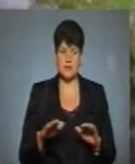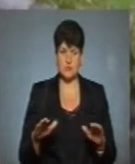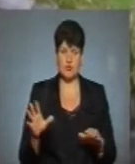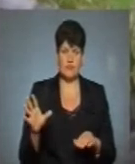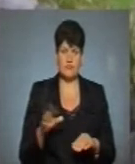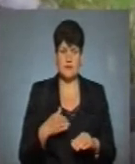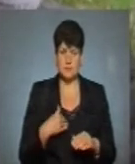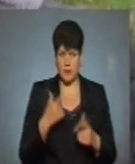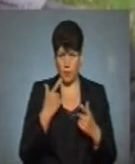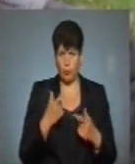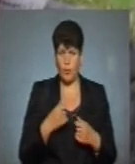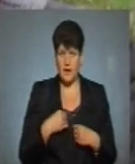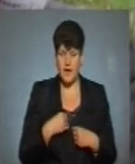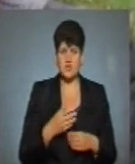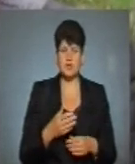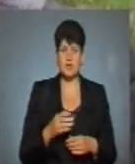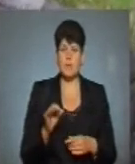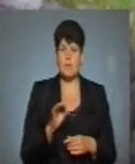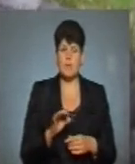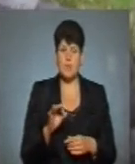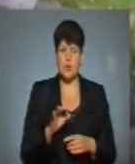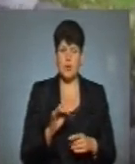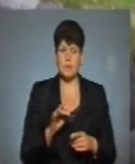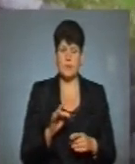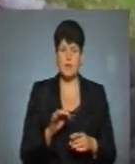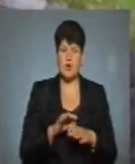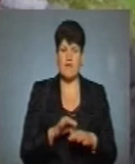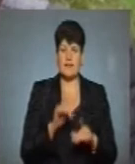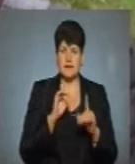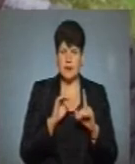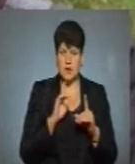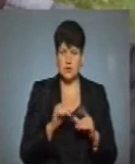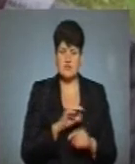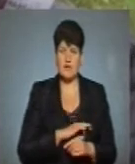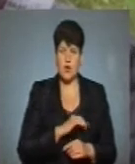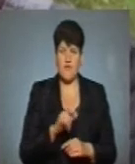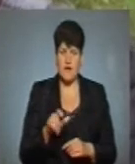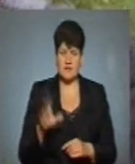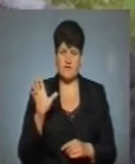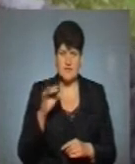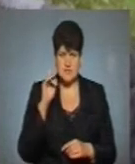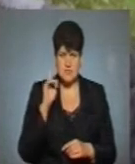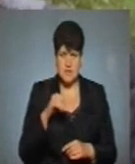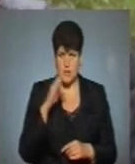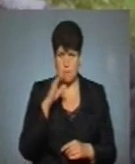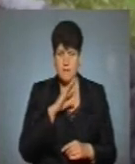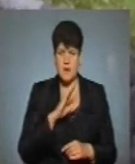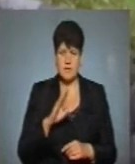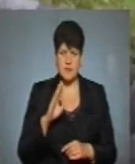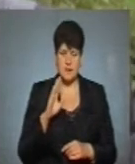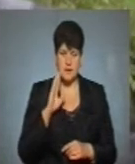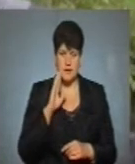ми попереджені, провели нараду з вихователями, всі вихователі знають. Батьки,